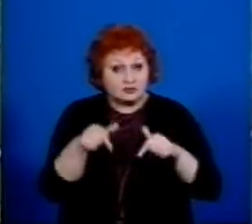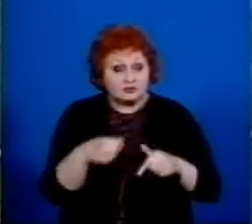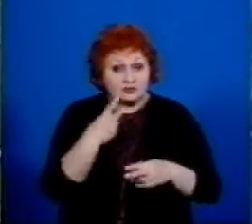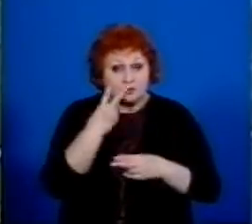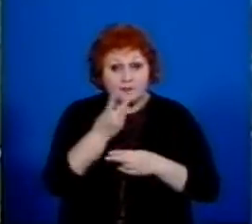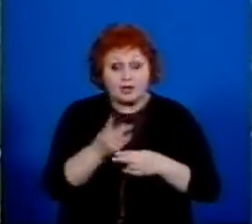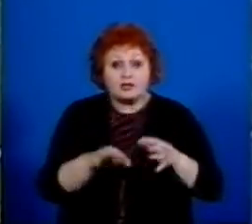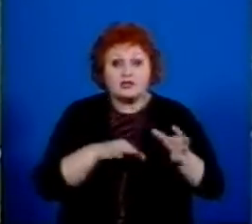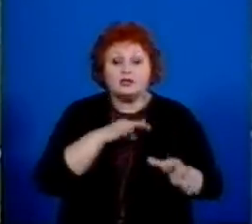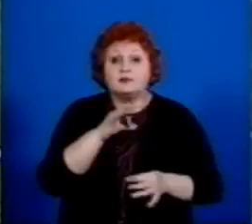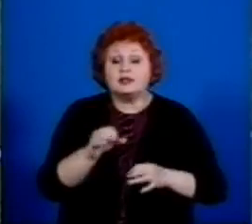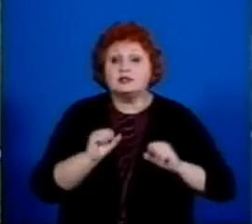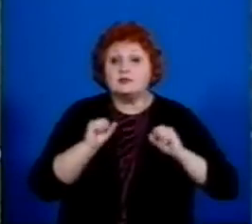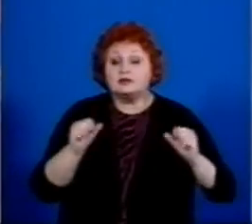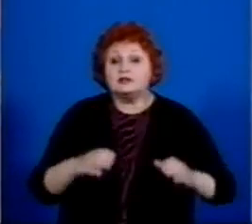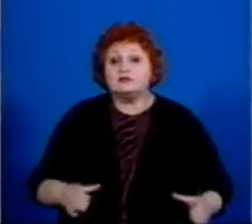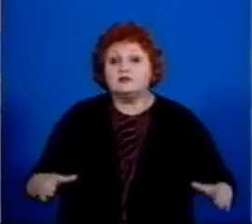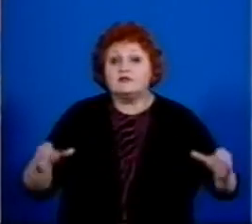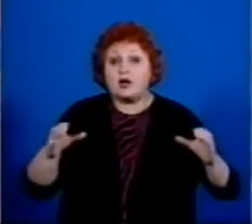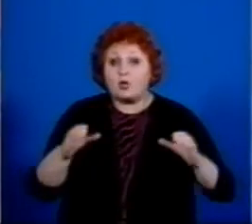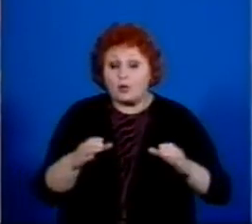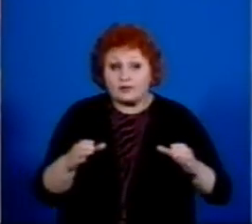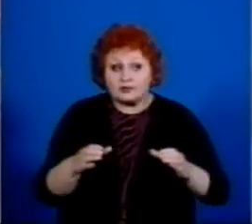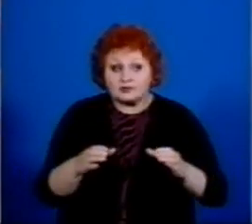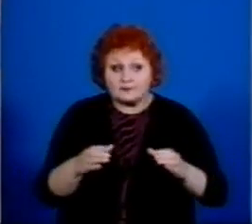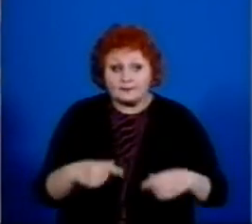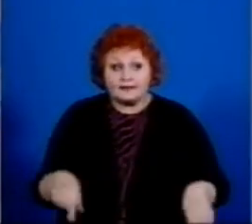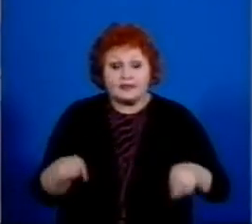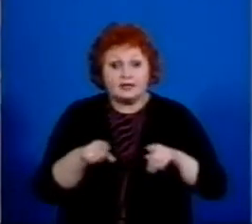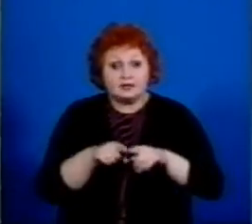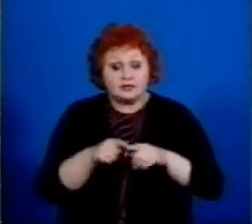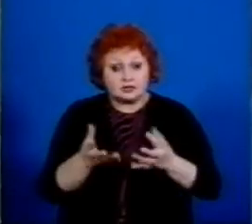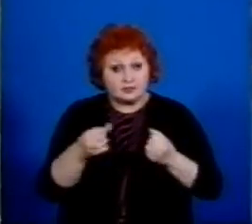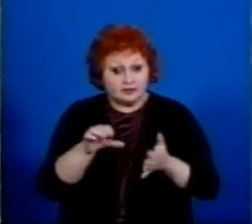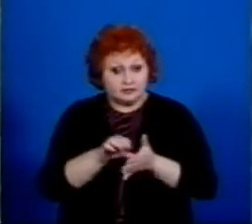презентуют проект межрегионального спортивного комплекса на горе Баран. Также